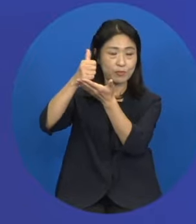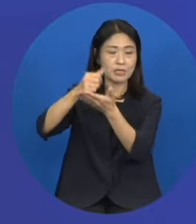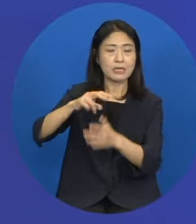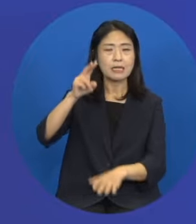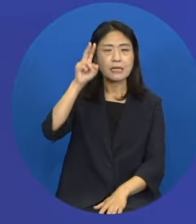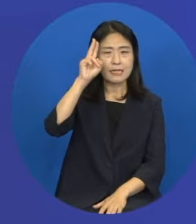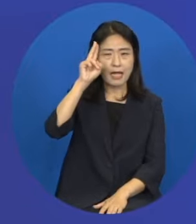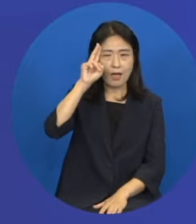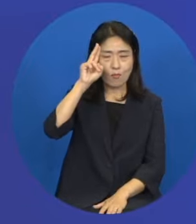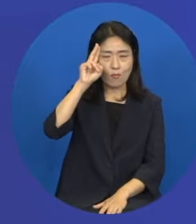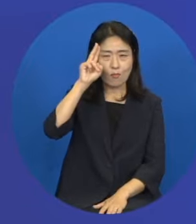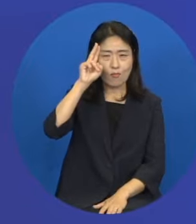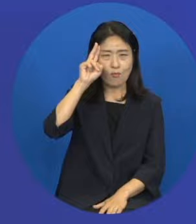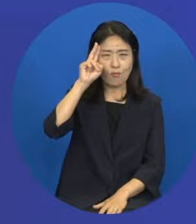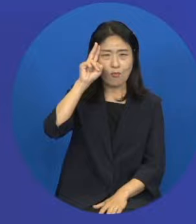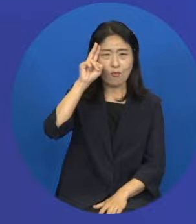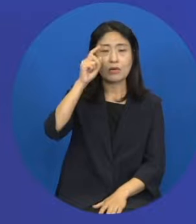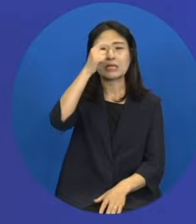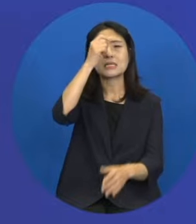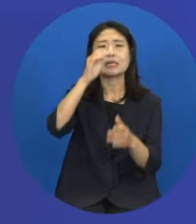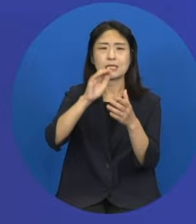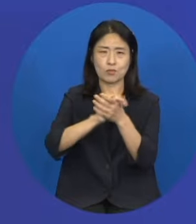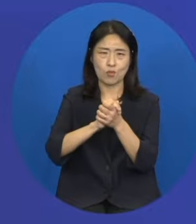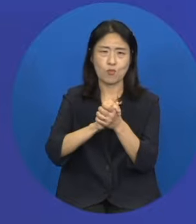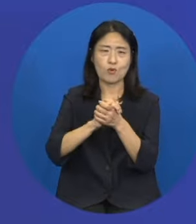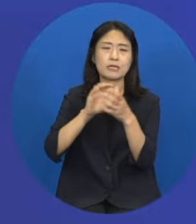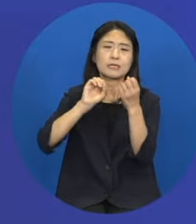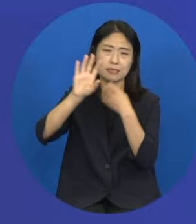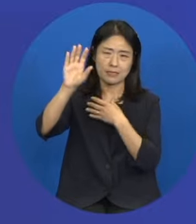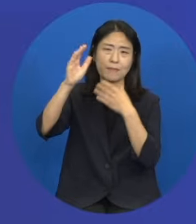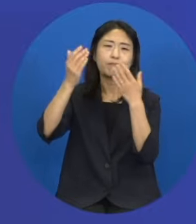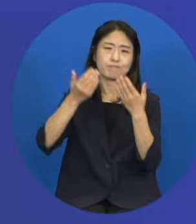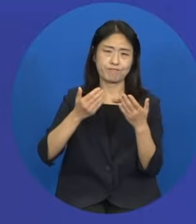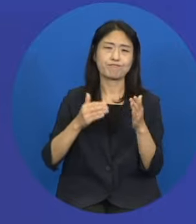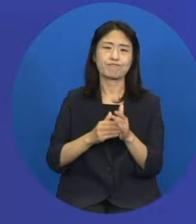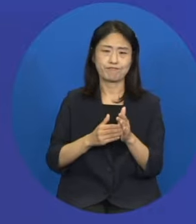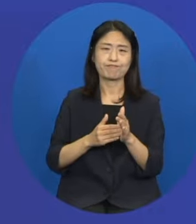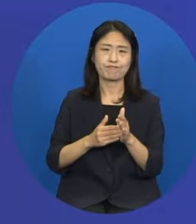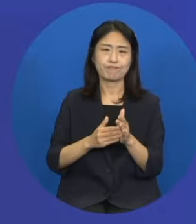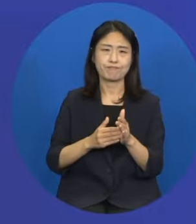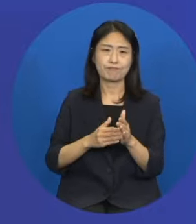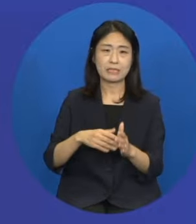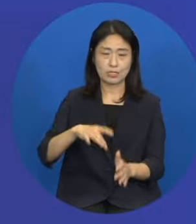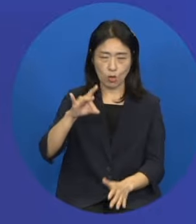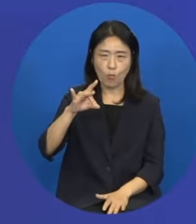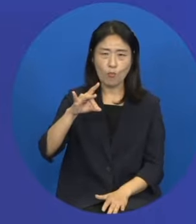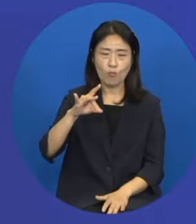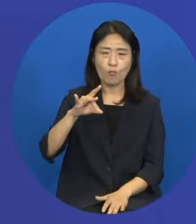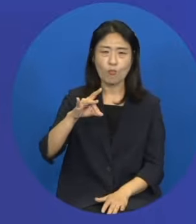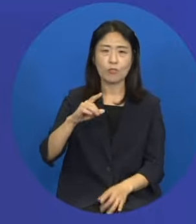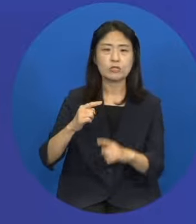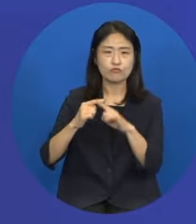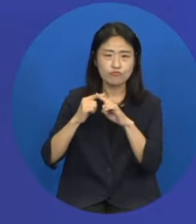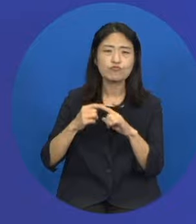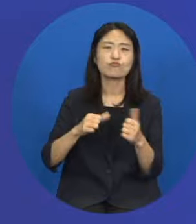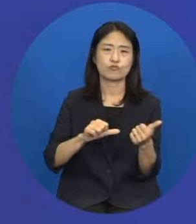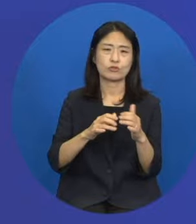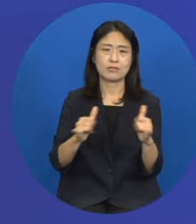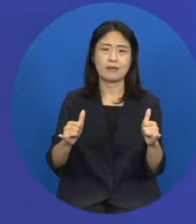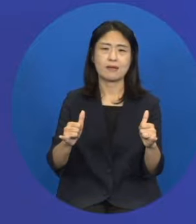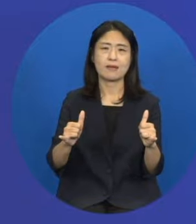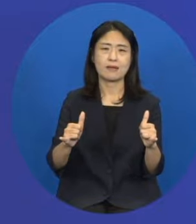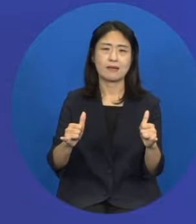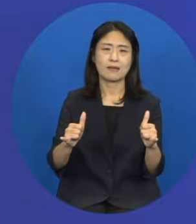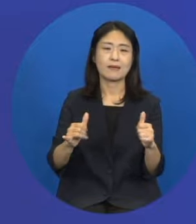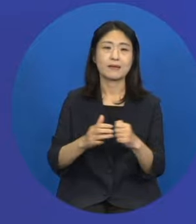가장 첫 번째 제자들 중에 순교자가 야고보가 된 것입니다. 그리고 그 형제